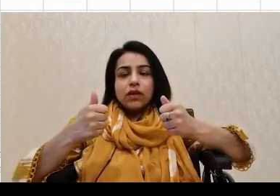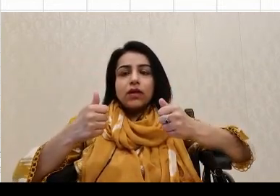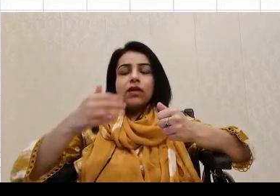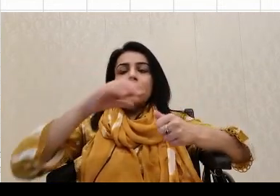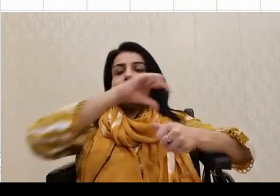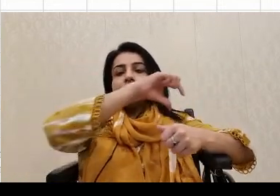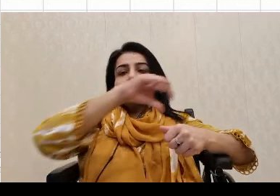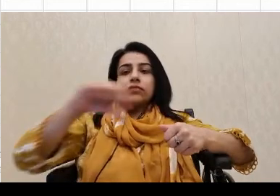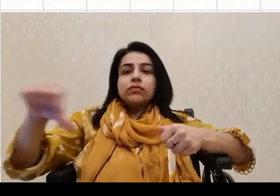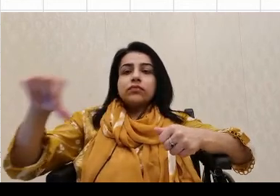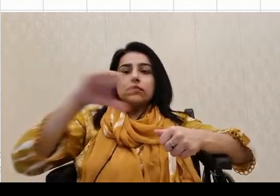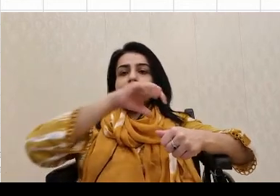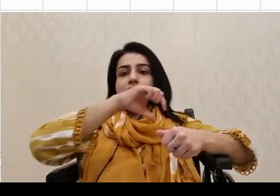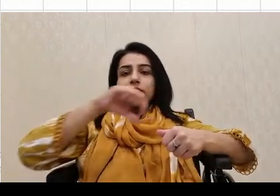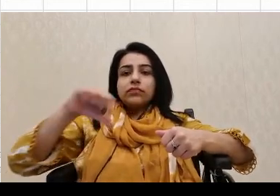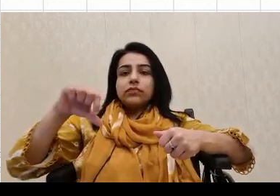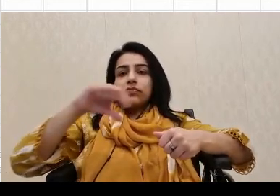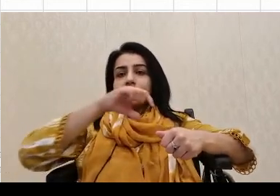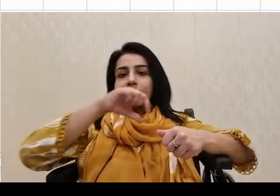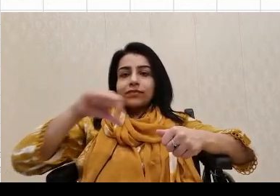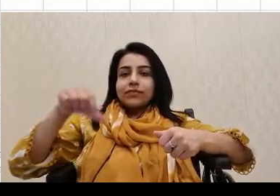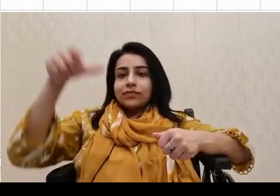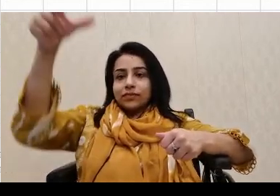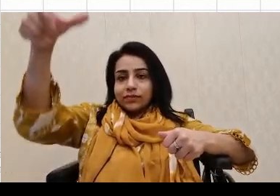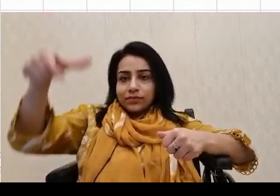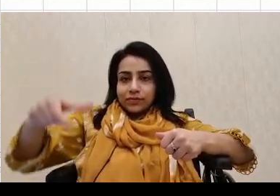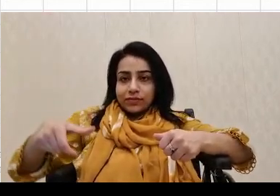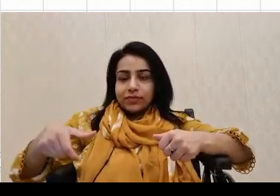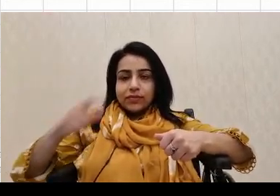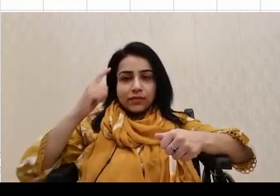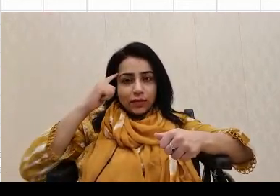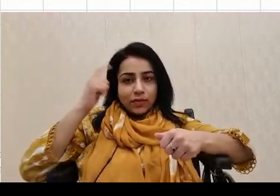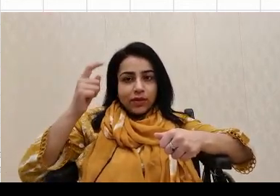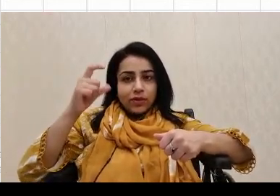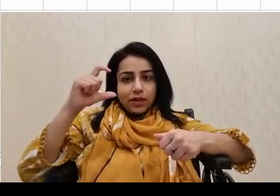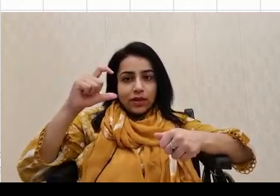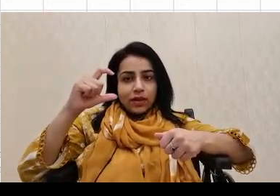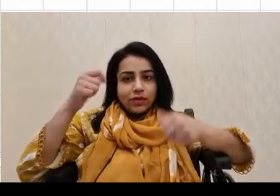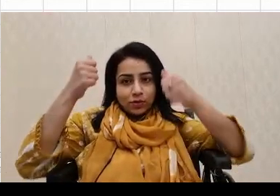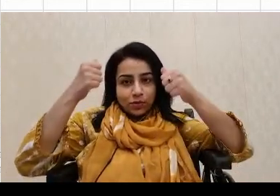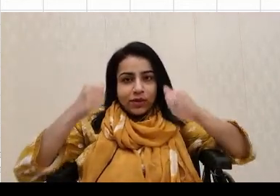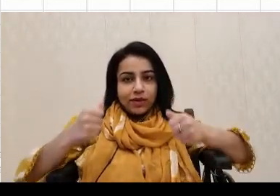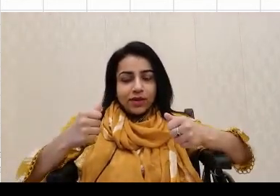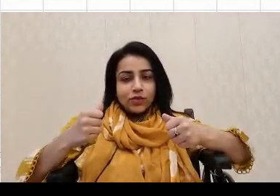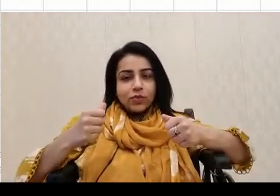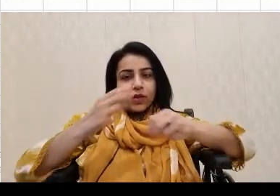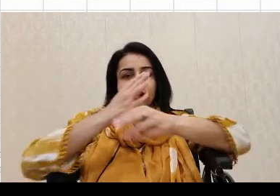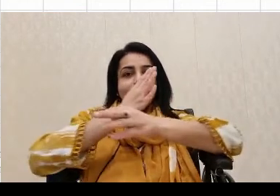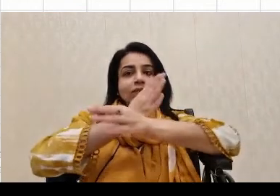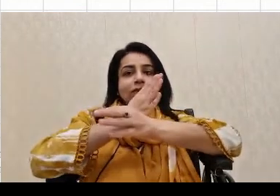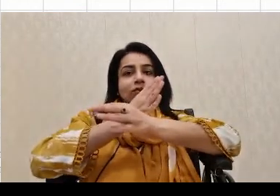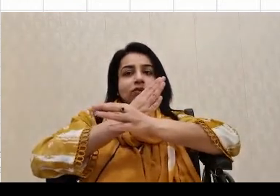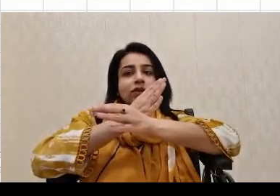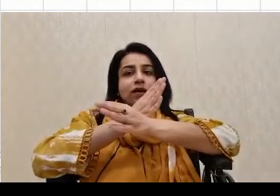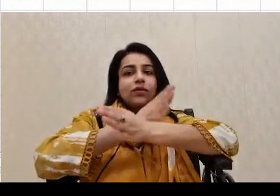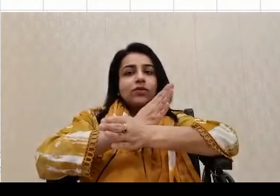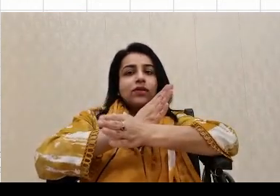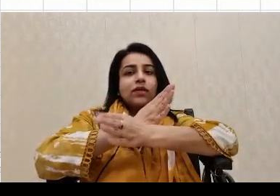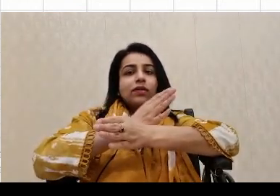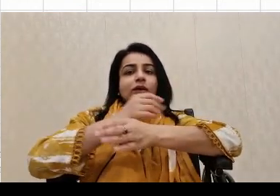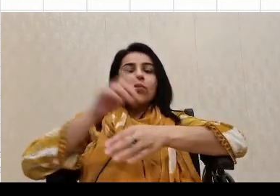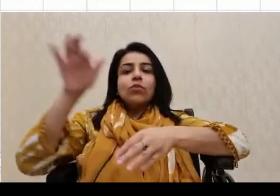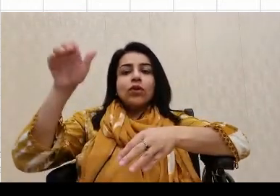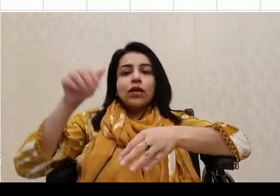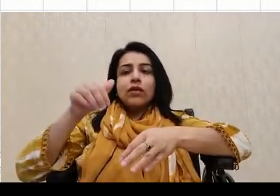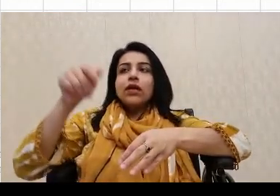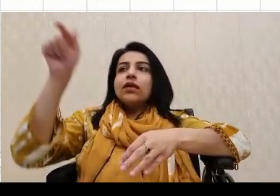ई इसी जैसे ये बिल्कुल वैसे की उसी तरीके से है कि जिस तरह आप अपनी क्लासरूम में